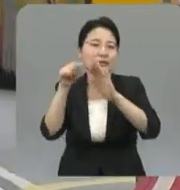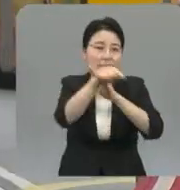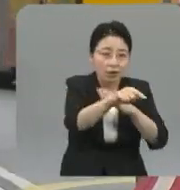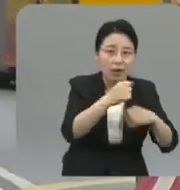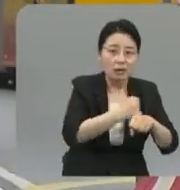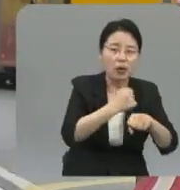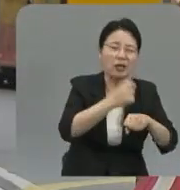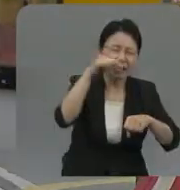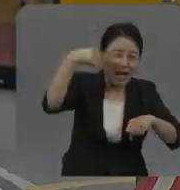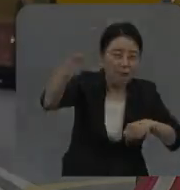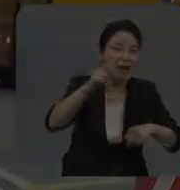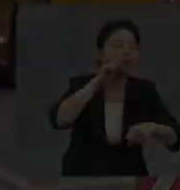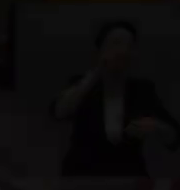pasokan